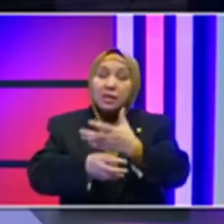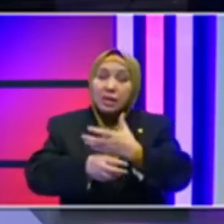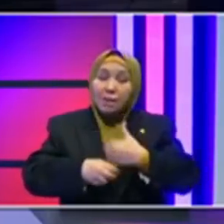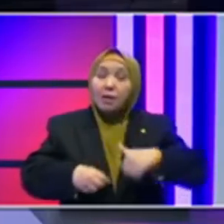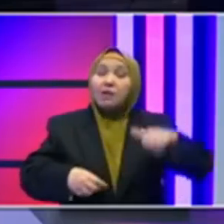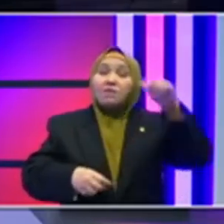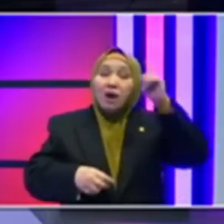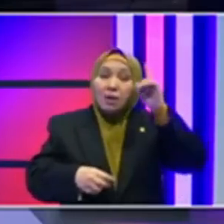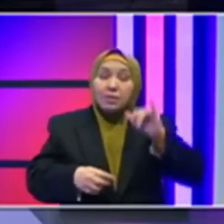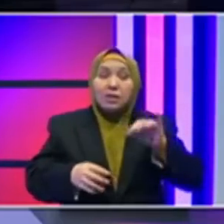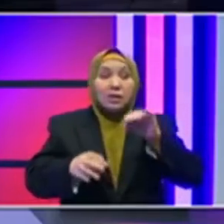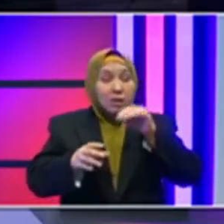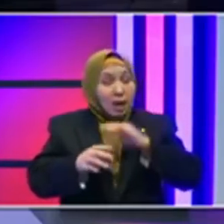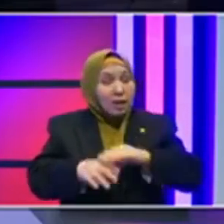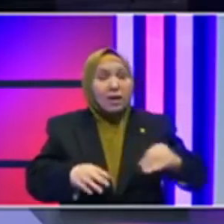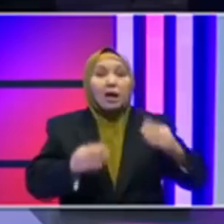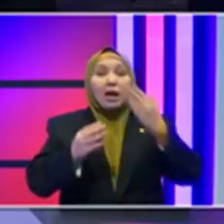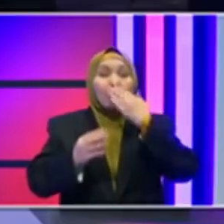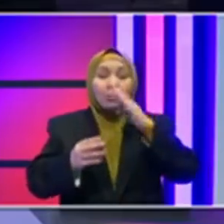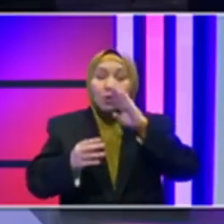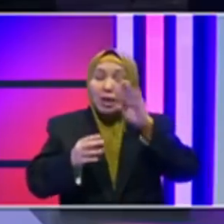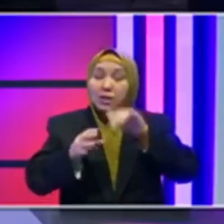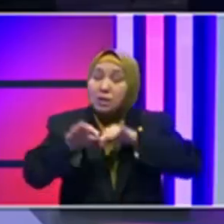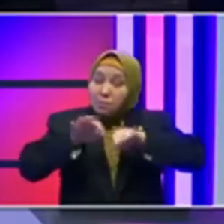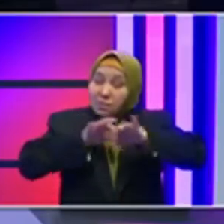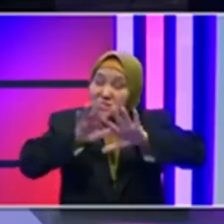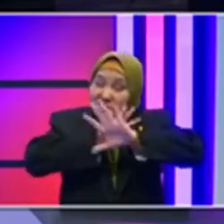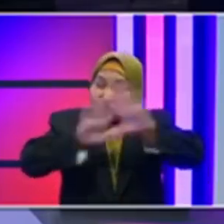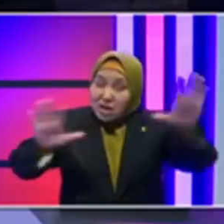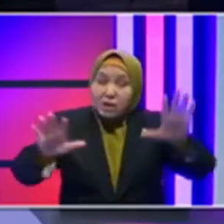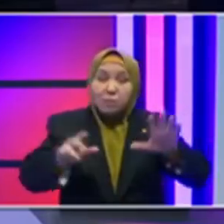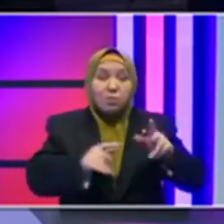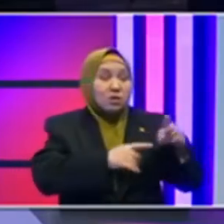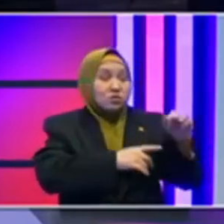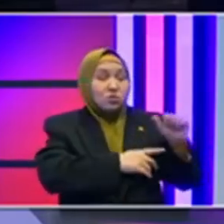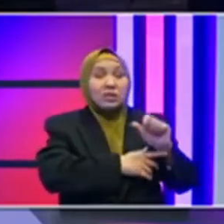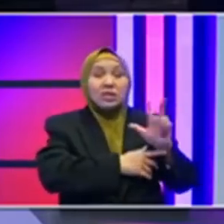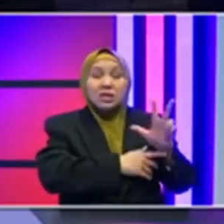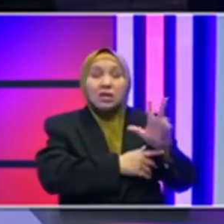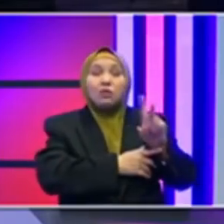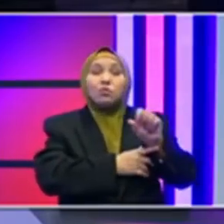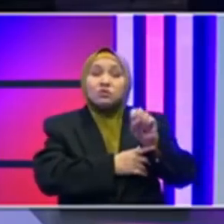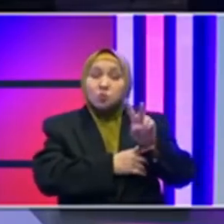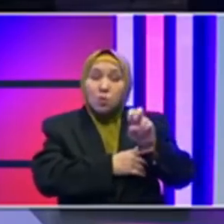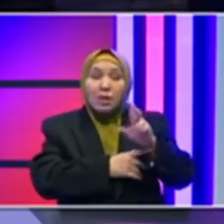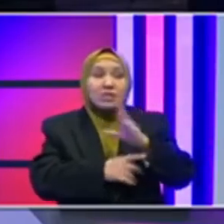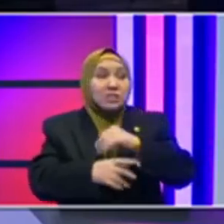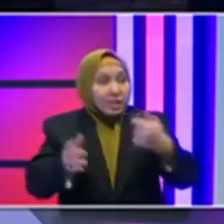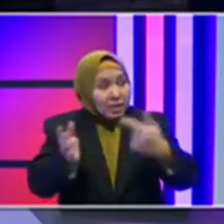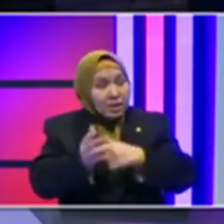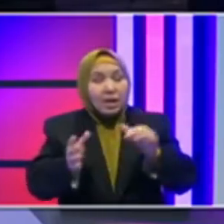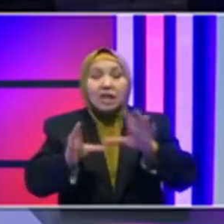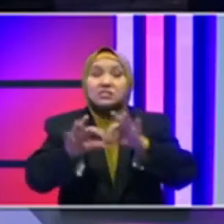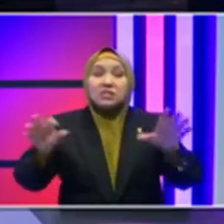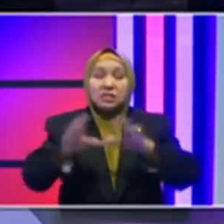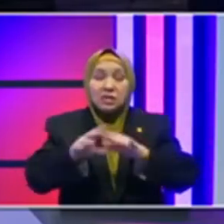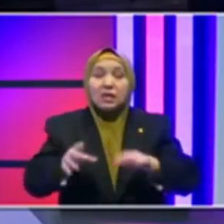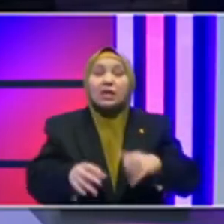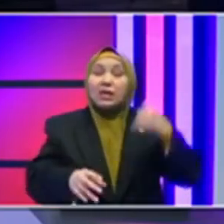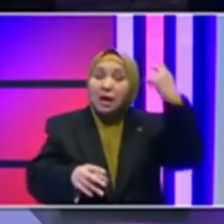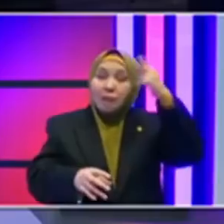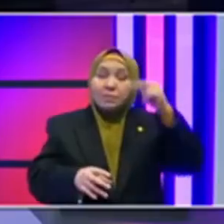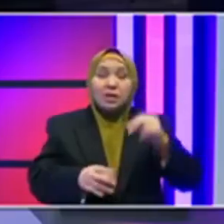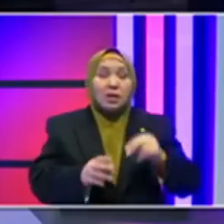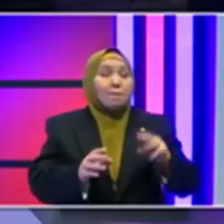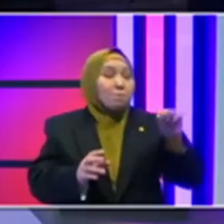pahami dan alhamdulillah ini pencerahan daripada halaman 312 jadi inilah kisah Nabi Musa ya Surah